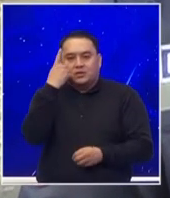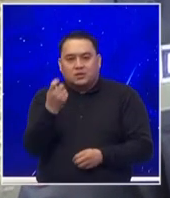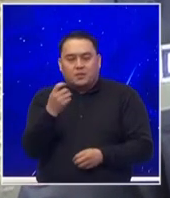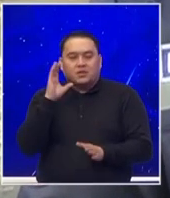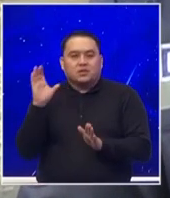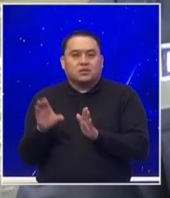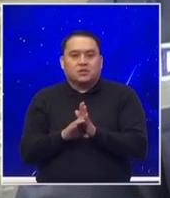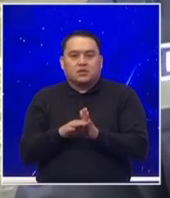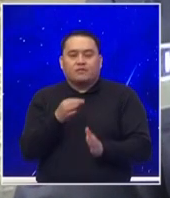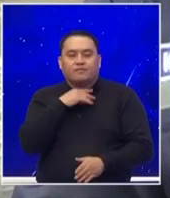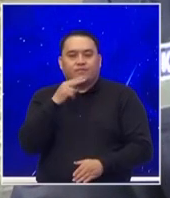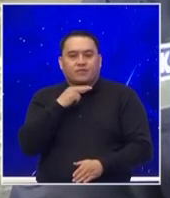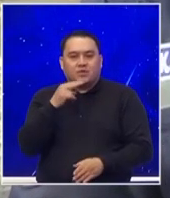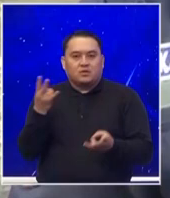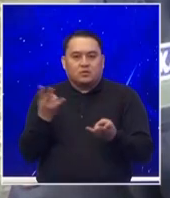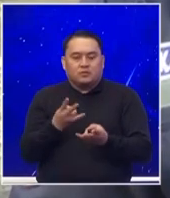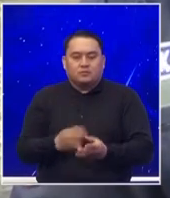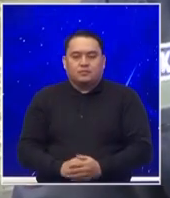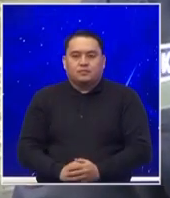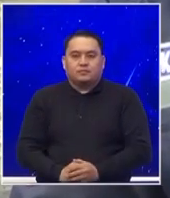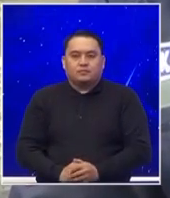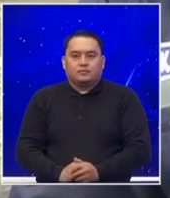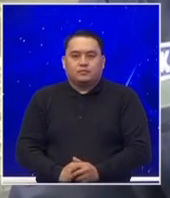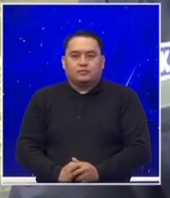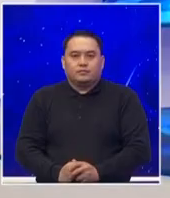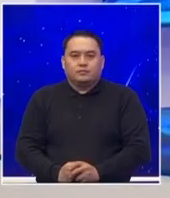СМС хабарламаларды қаперде сақтау керектігін ескертеміз.